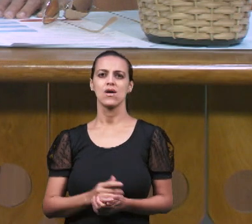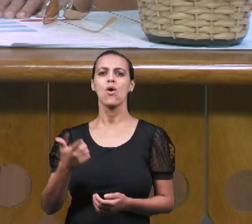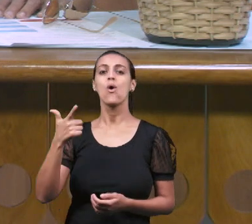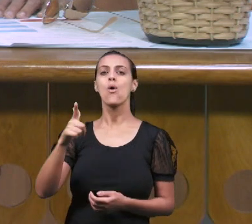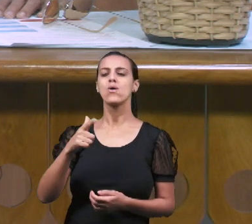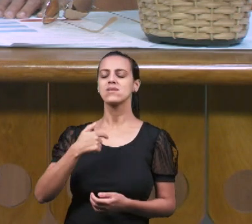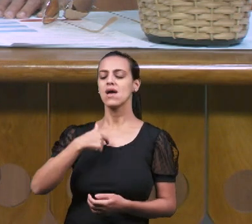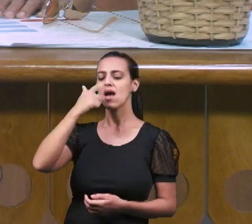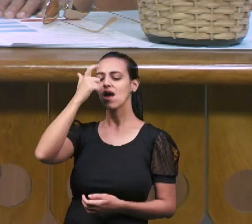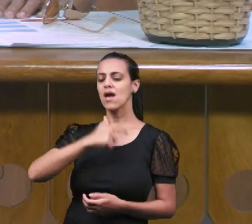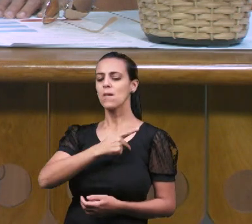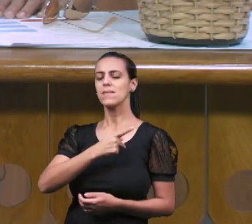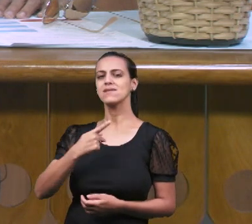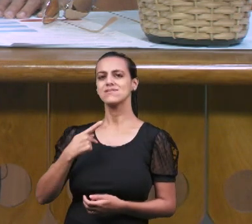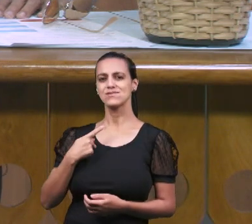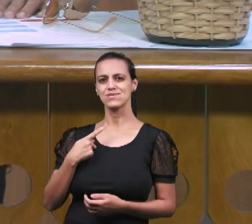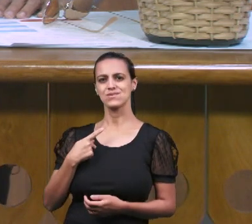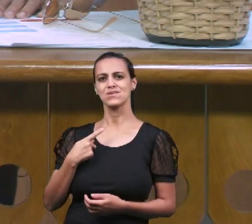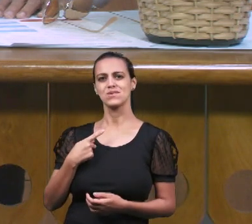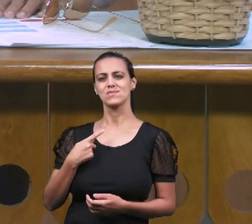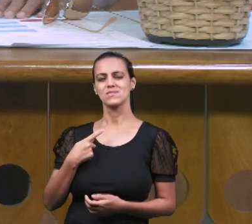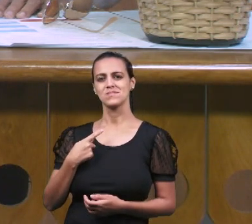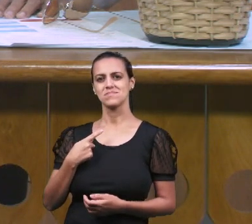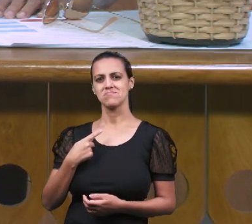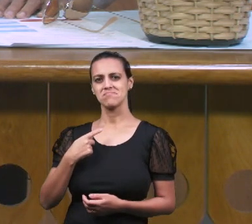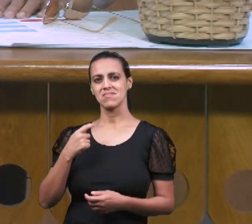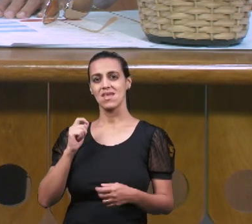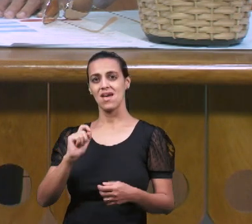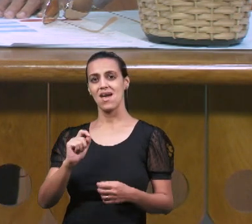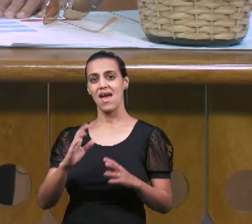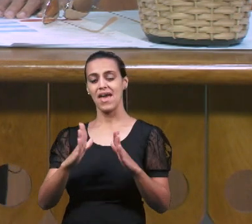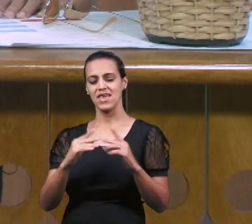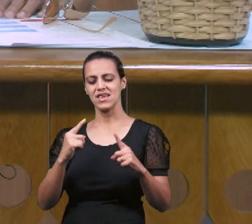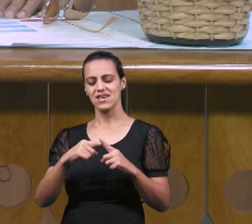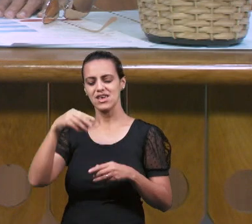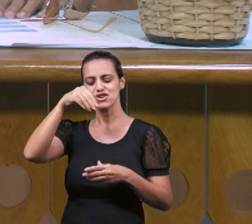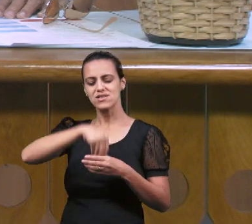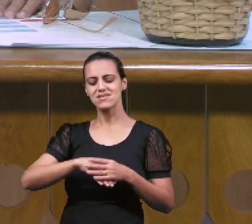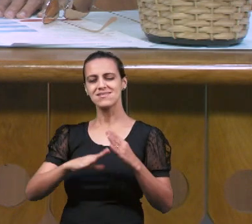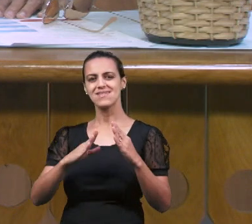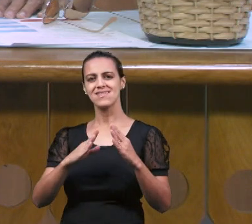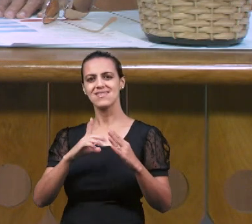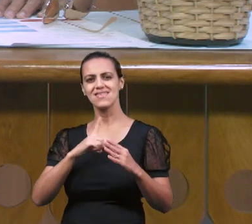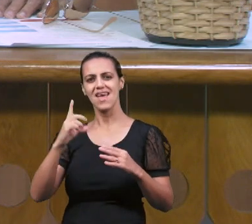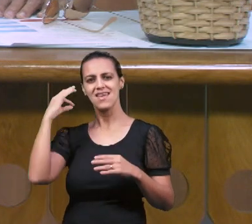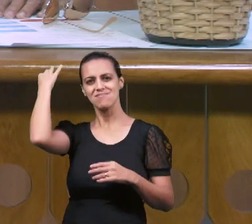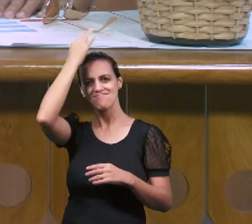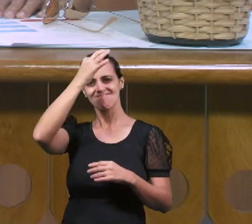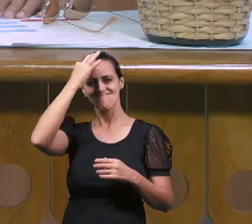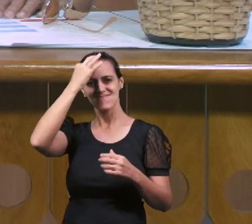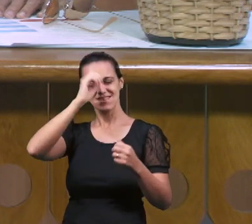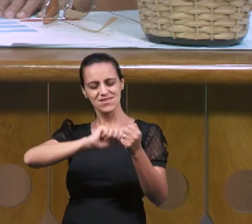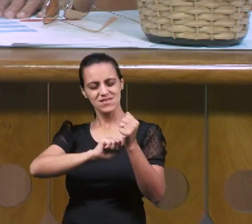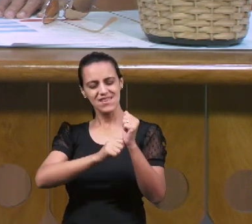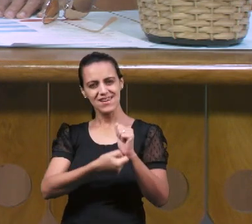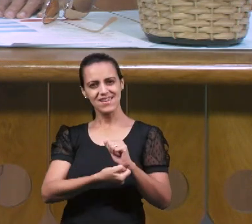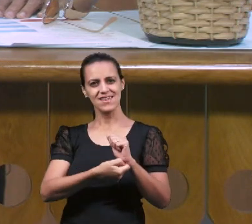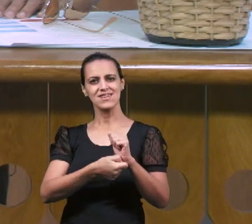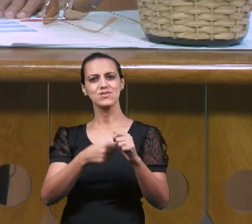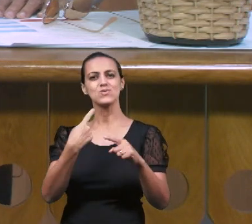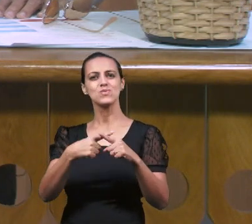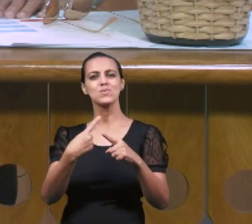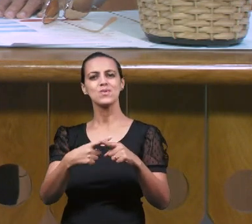do Carmo. Le mystère qui se révèle à elle dans l'action du corps de Christ, dans le moment des études, de méditation de la parole avec les frères et